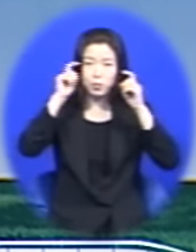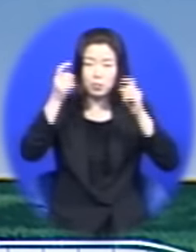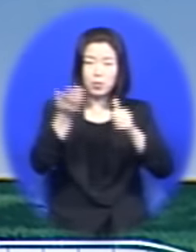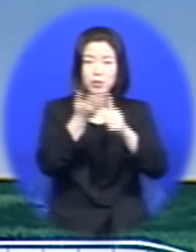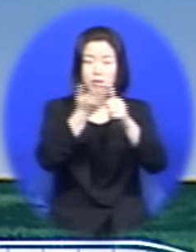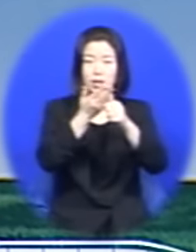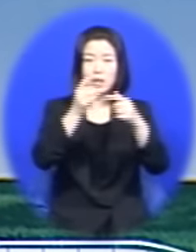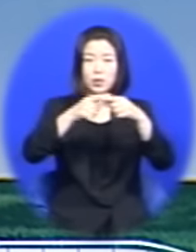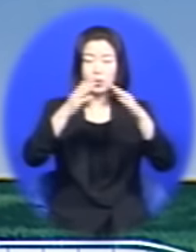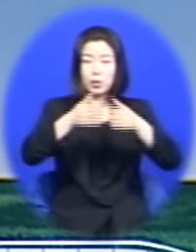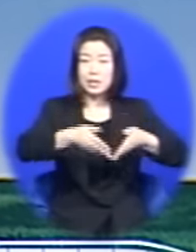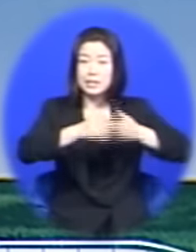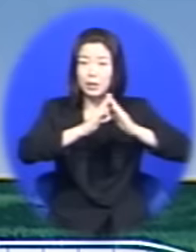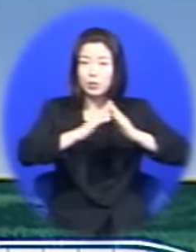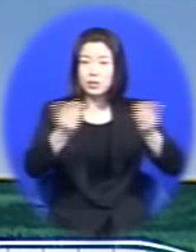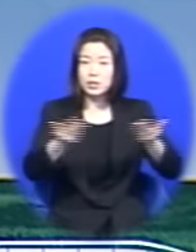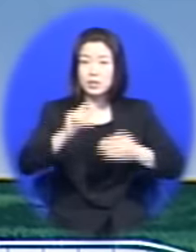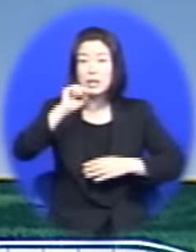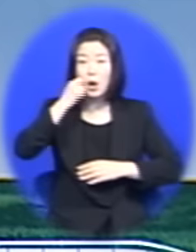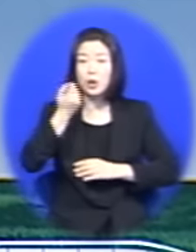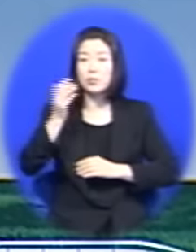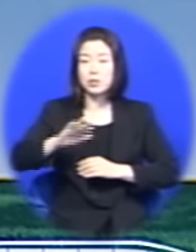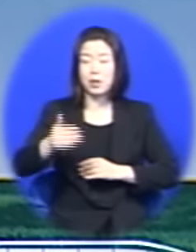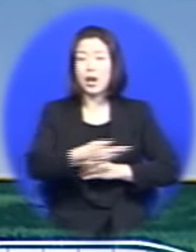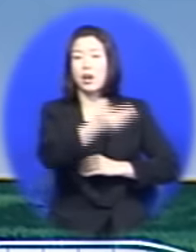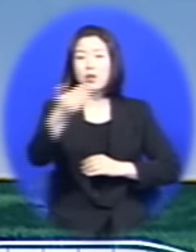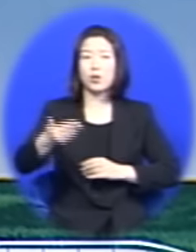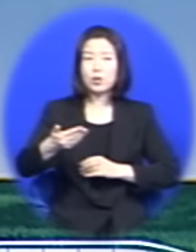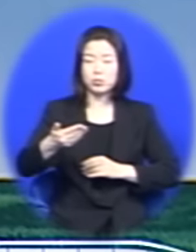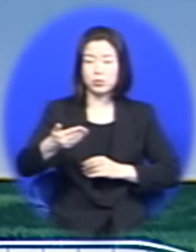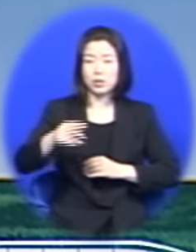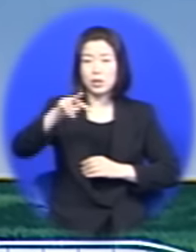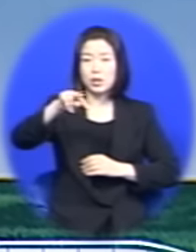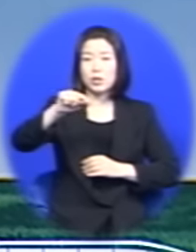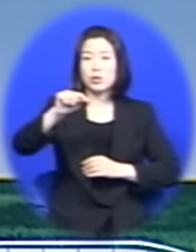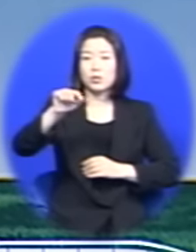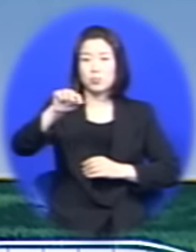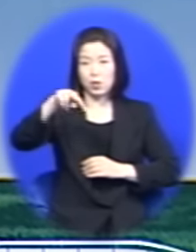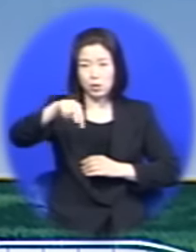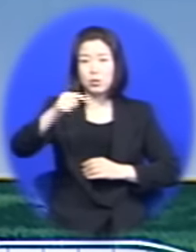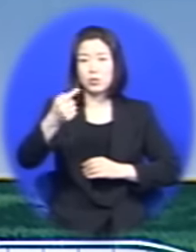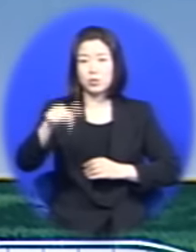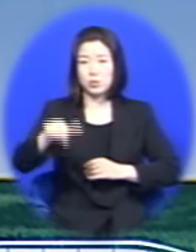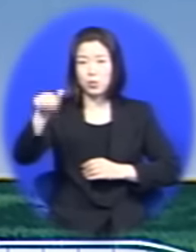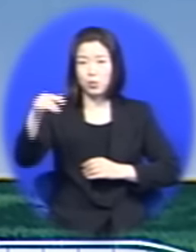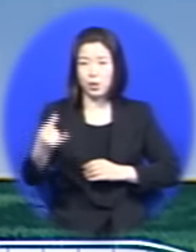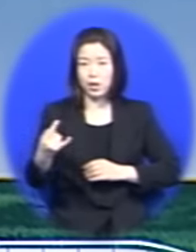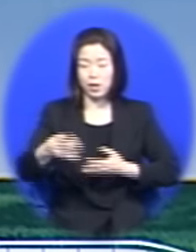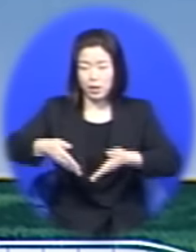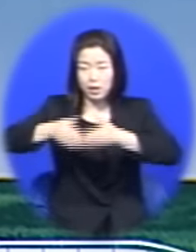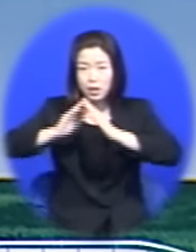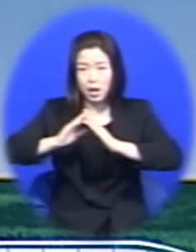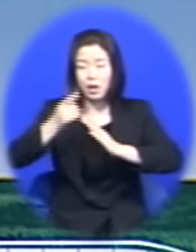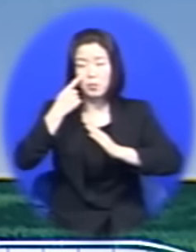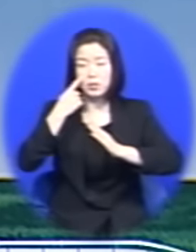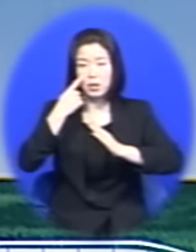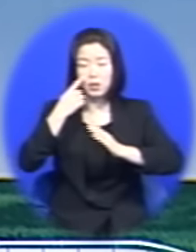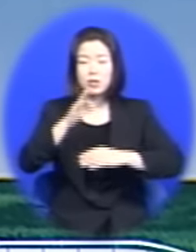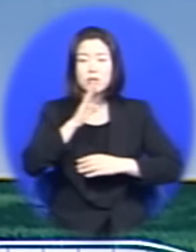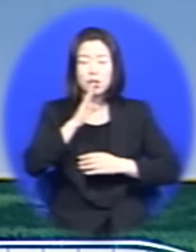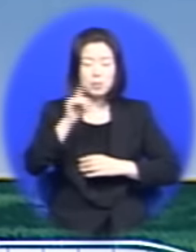것은 어렵겠지만 여러분의 속회를 한번 세워보세요. 정말 천국 공동체로